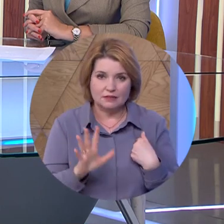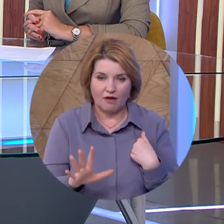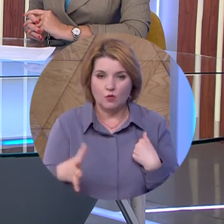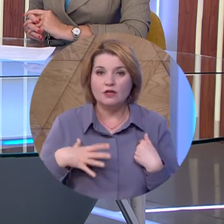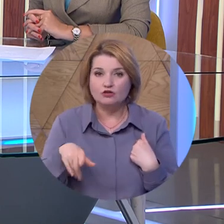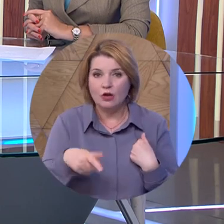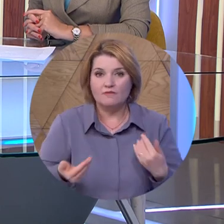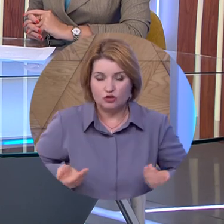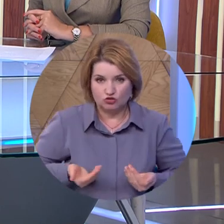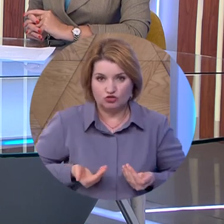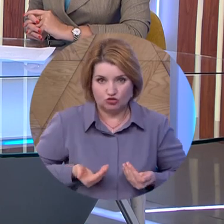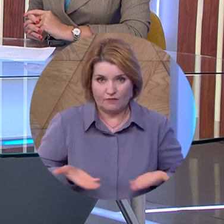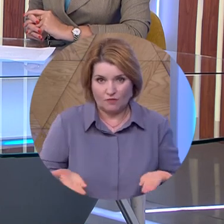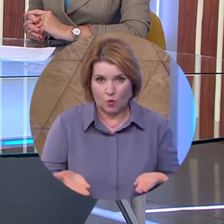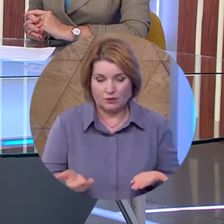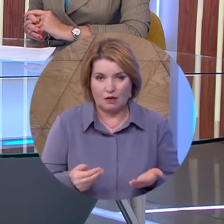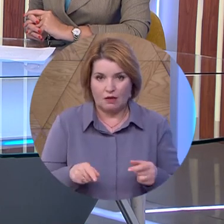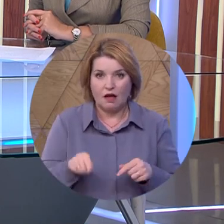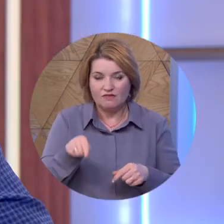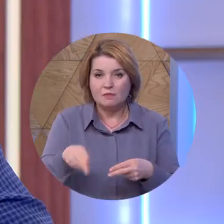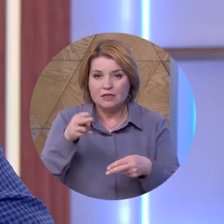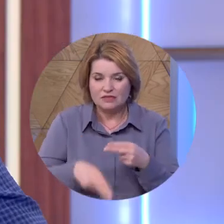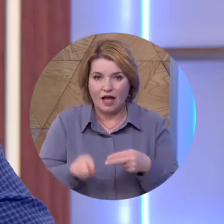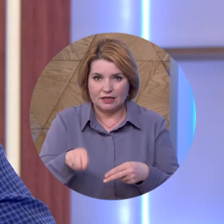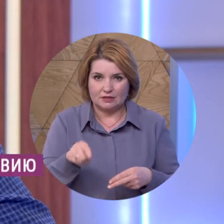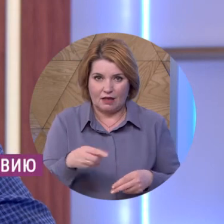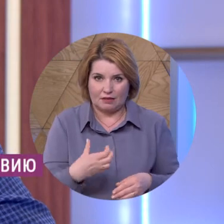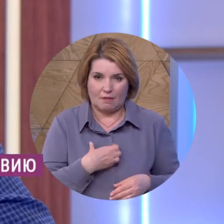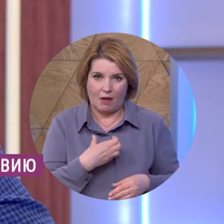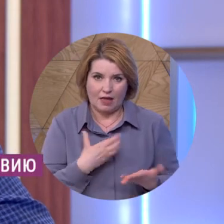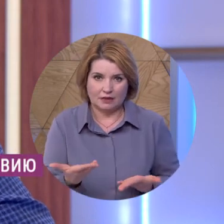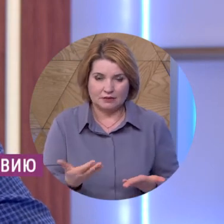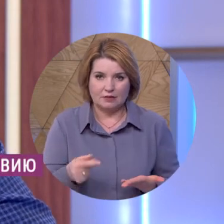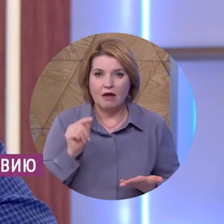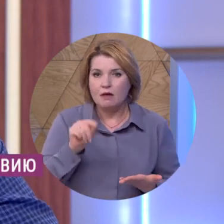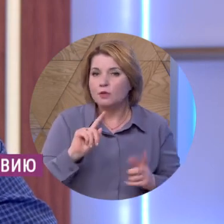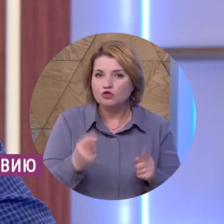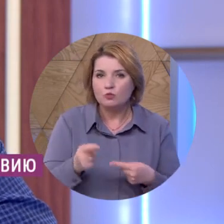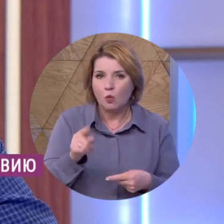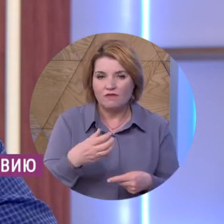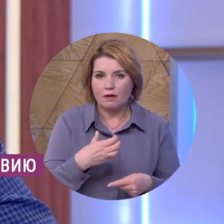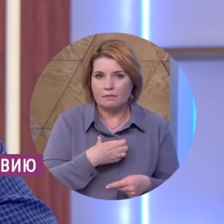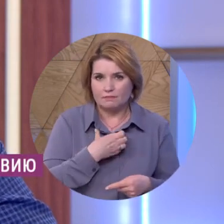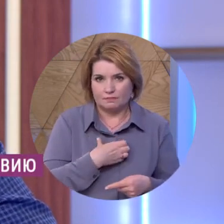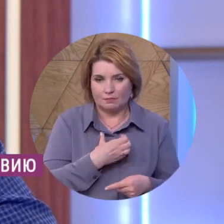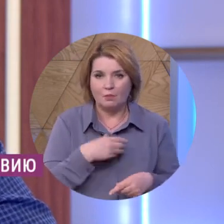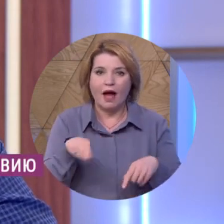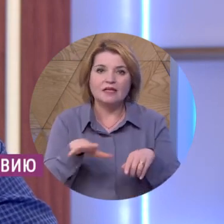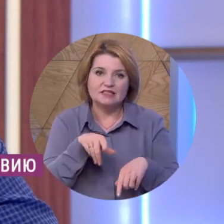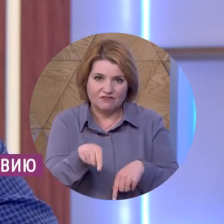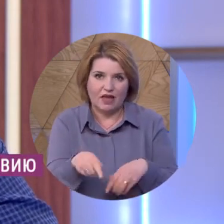с ними, возьмите себе удобную обувь, и вы перестанете этого бояться. Нужно понять, чего вы боитесь, почему вы находитесь в этих отношениях. Мне кажется, это